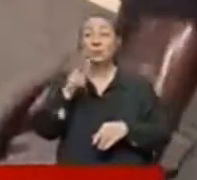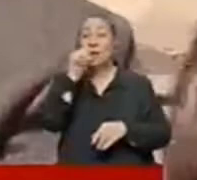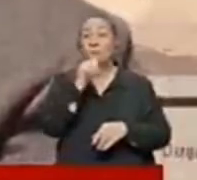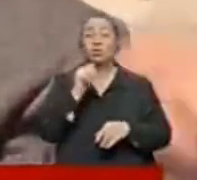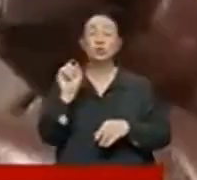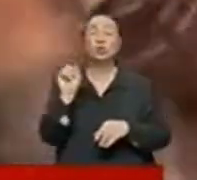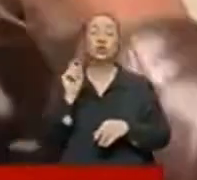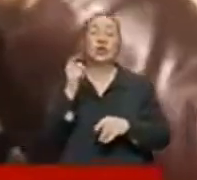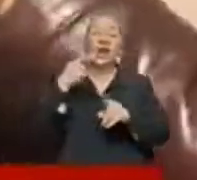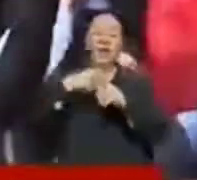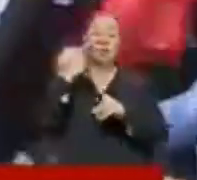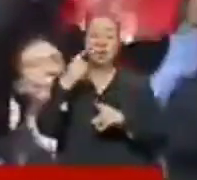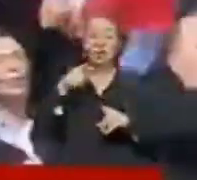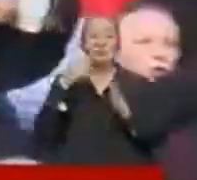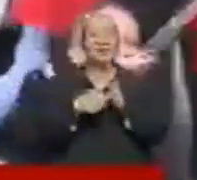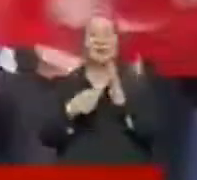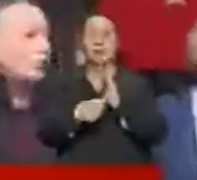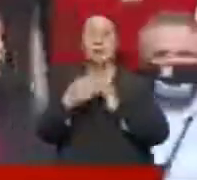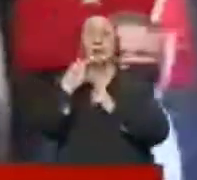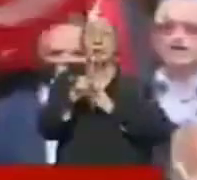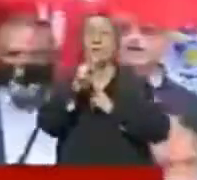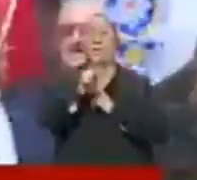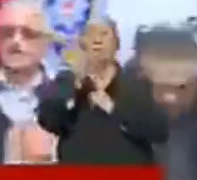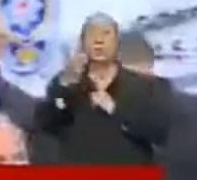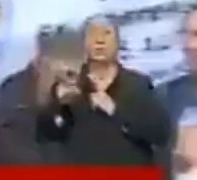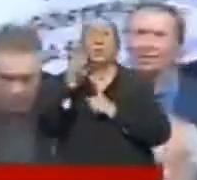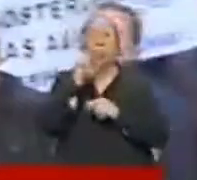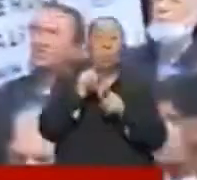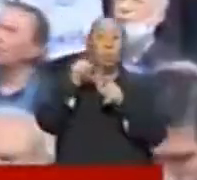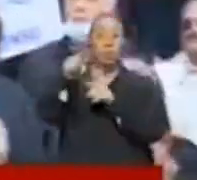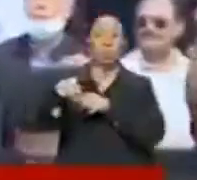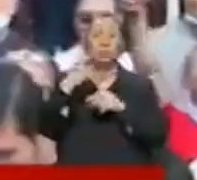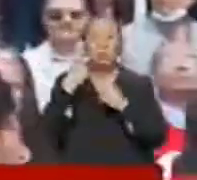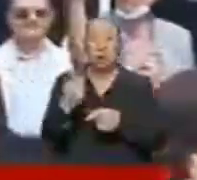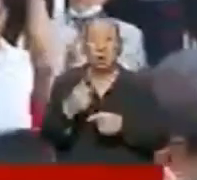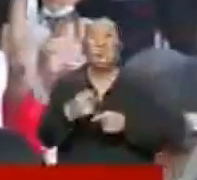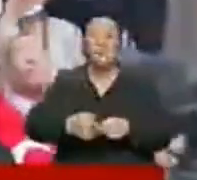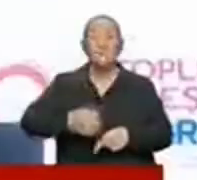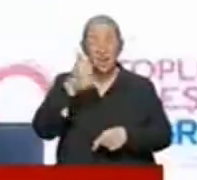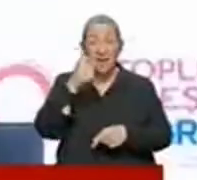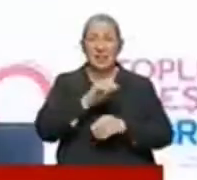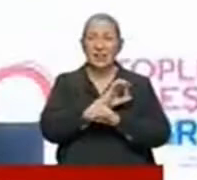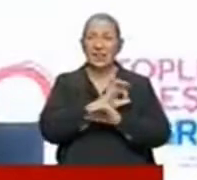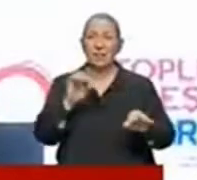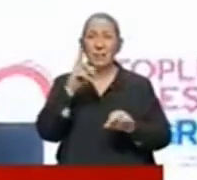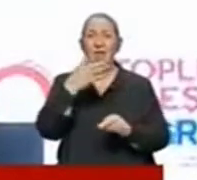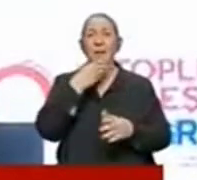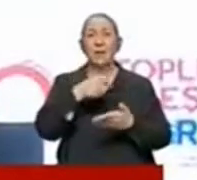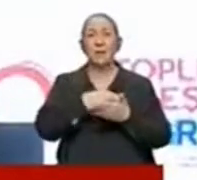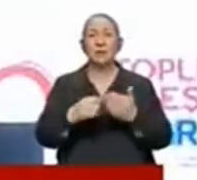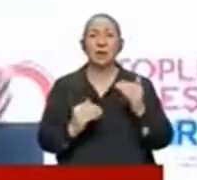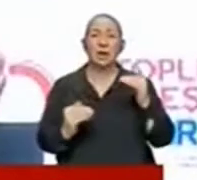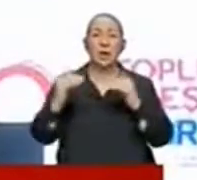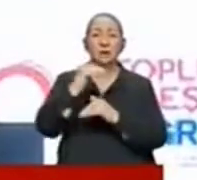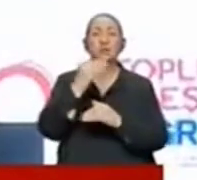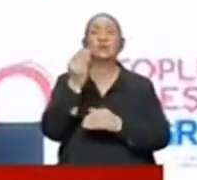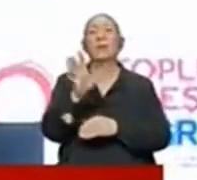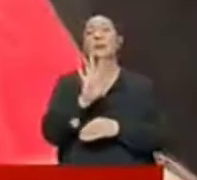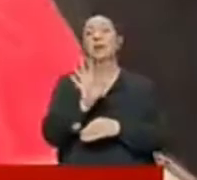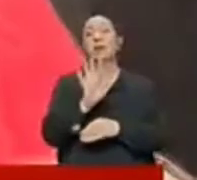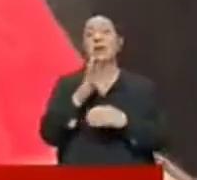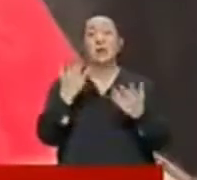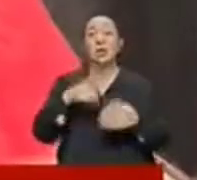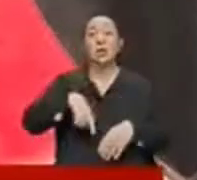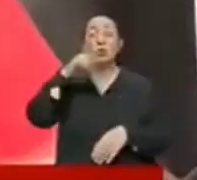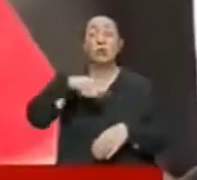ek gösterge için takvimler şimdi 2022 sonunu gösteriyor. Bakan net bir emekli maaşı artış oranı da vermedi.